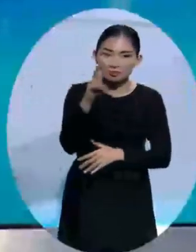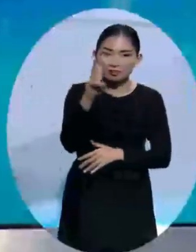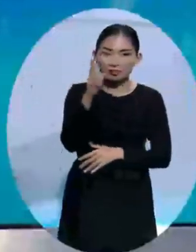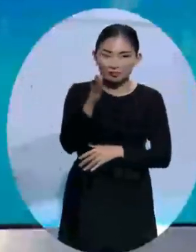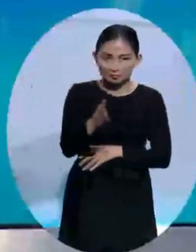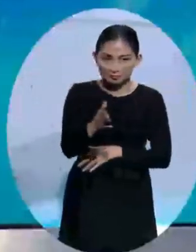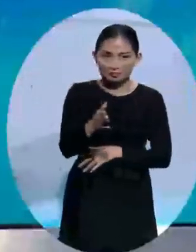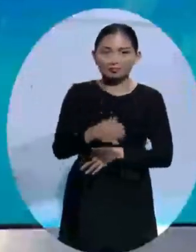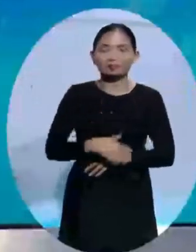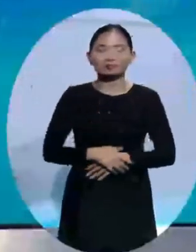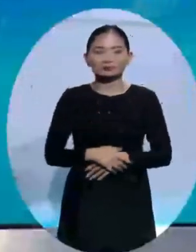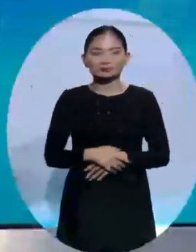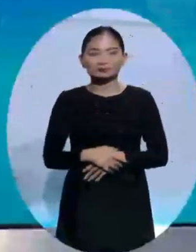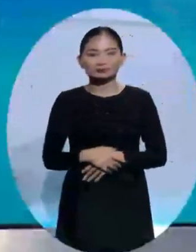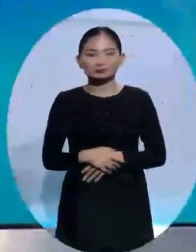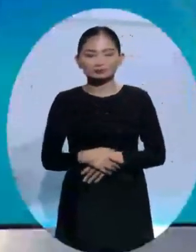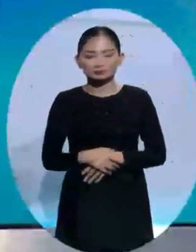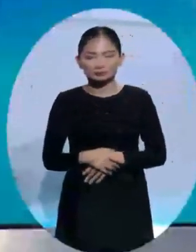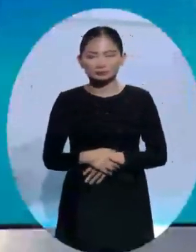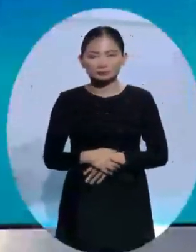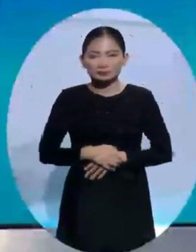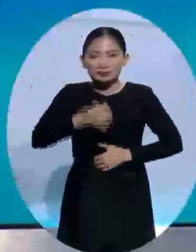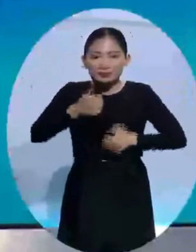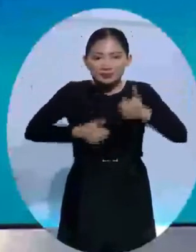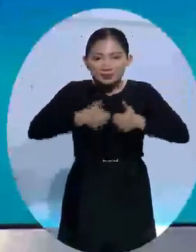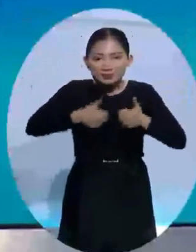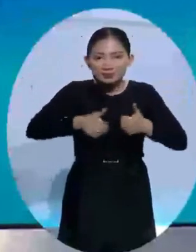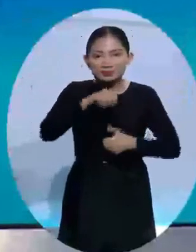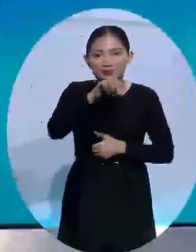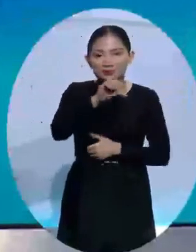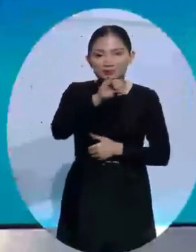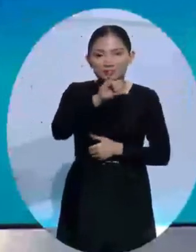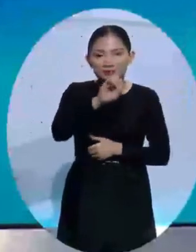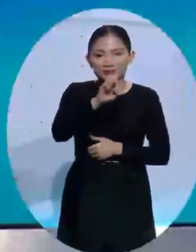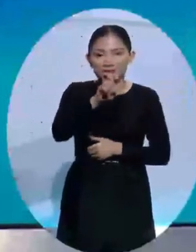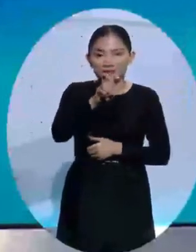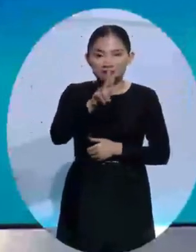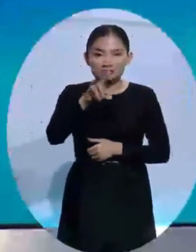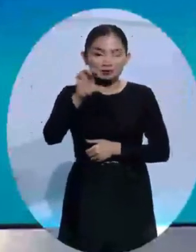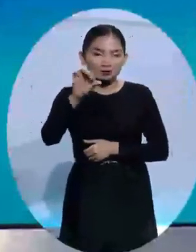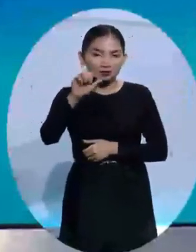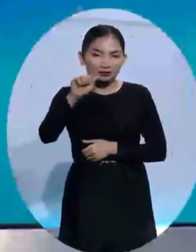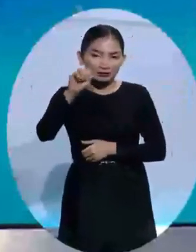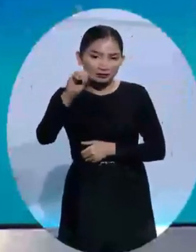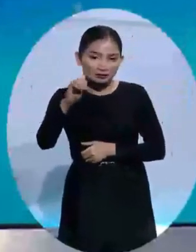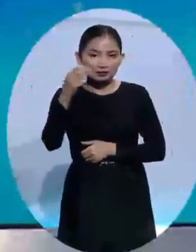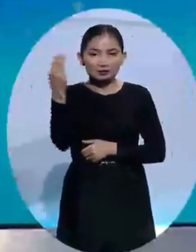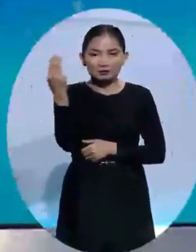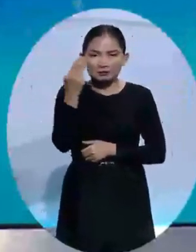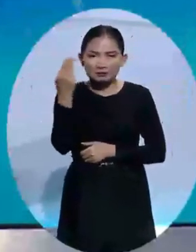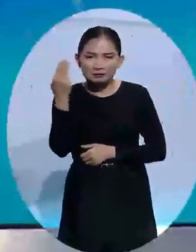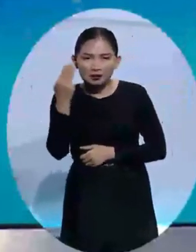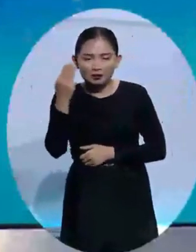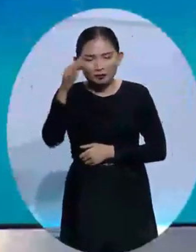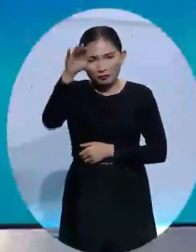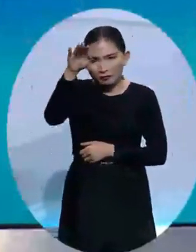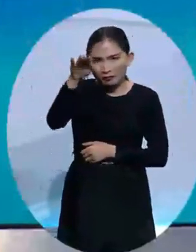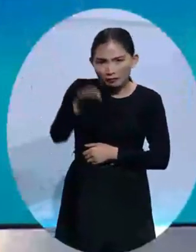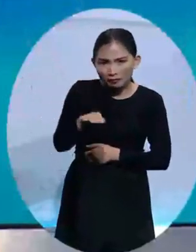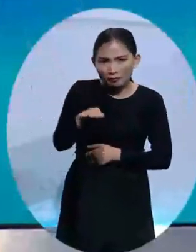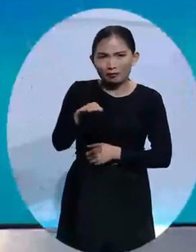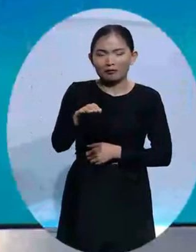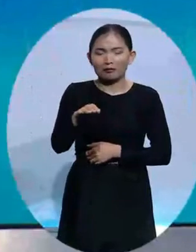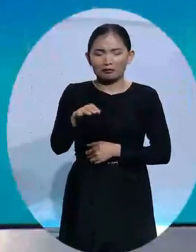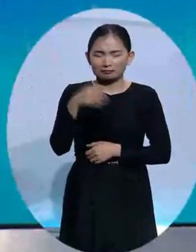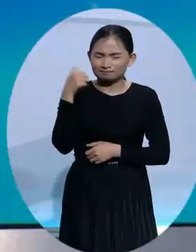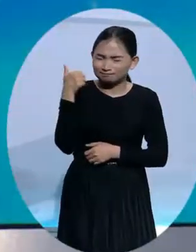Đêm chung kết cuộc thi Siêu sao mẫu nhí Việt Nam năm 2022 diễn ra thành công, vượt qua gần 6.000 thí sinh với phần trình diễn thời trang ấn